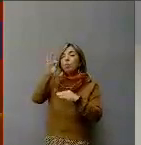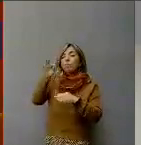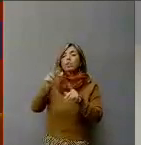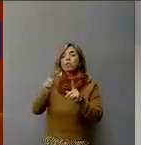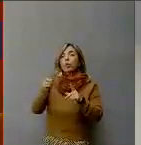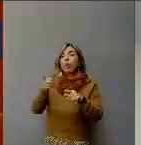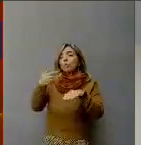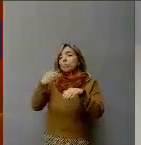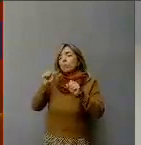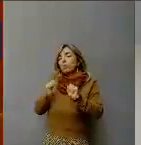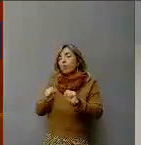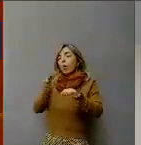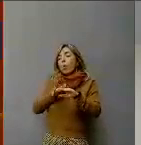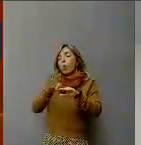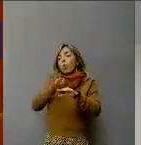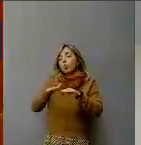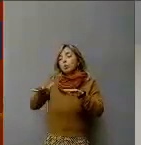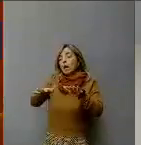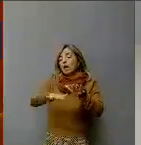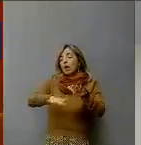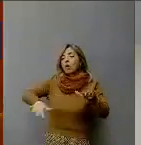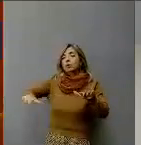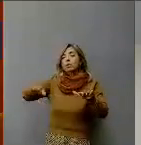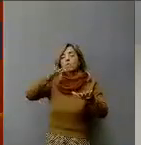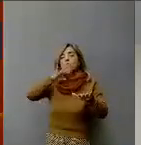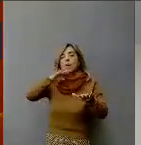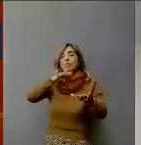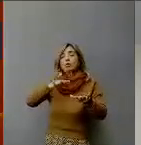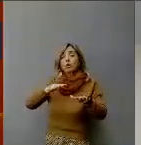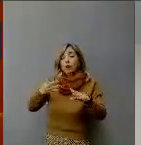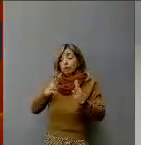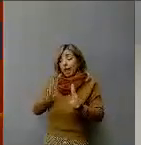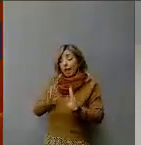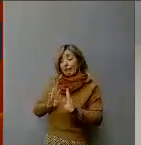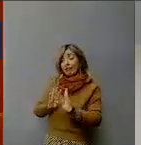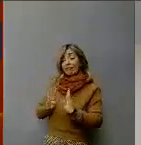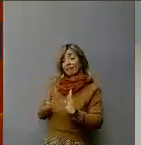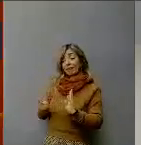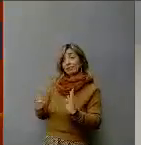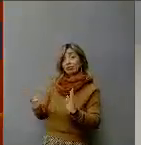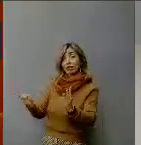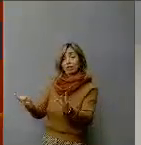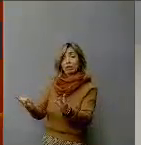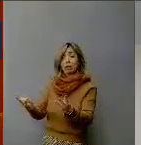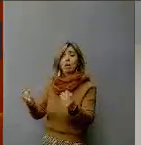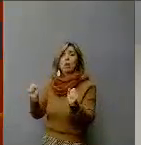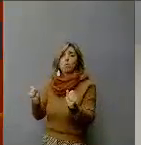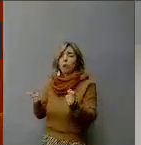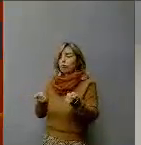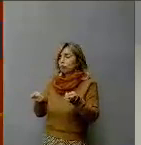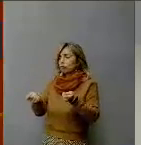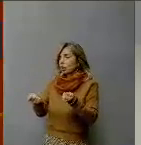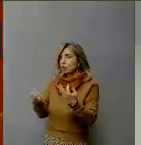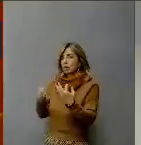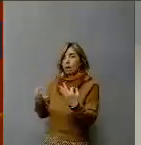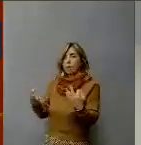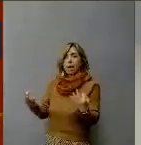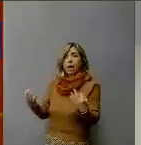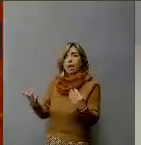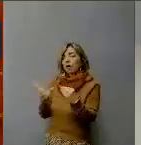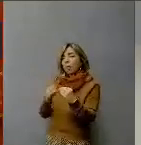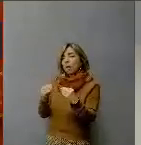l'altro avendo dimensione limitata potrebbe essere facilmente gestibile anche dal punto di vista della manutenzione ordinaria grazie